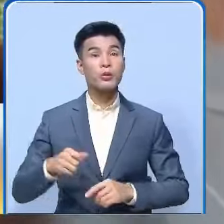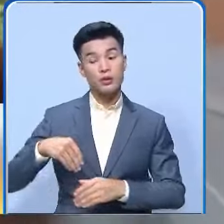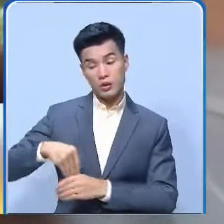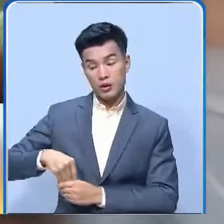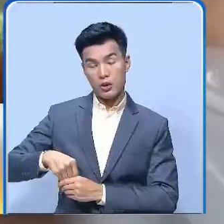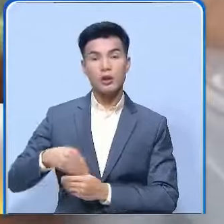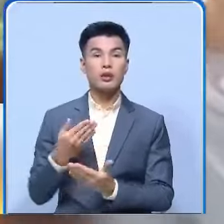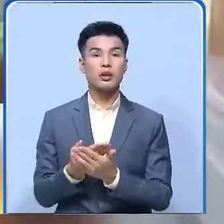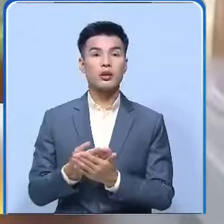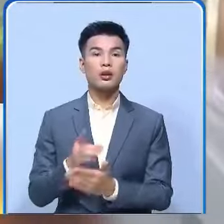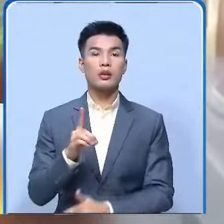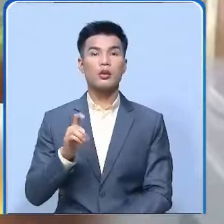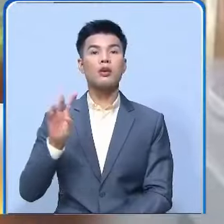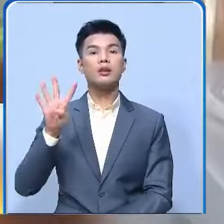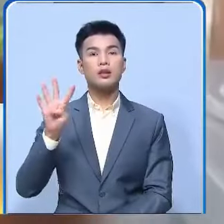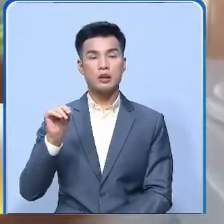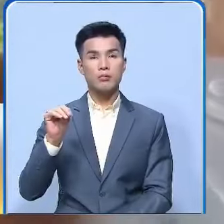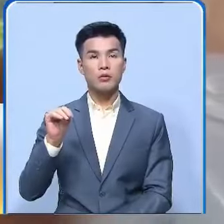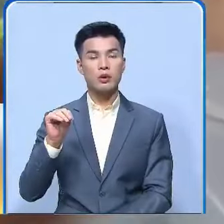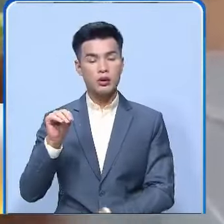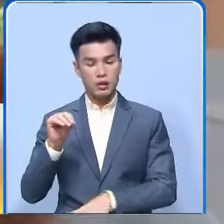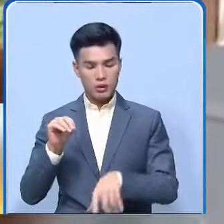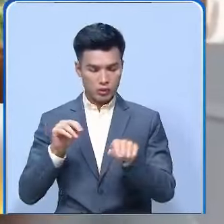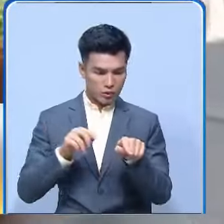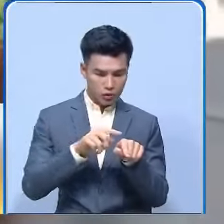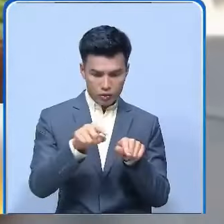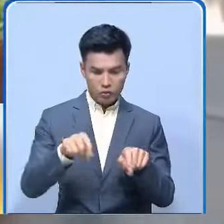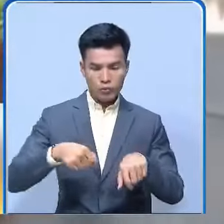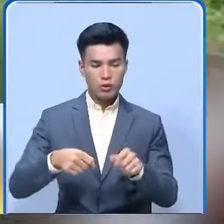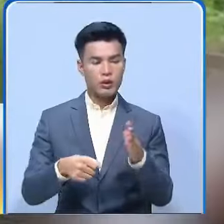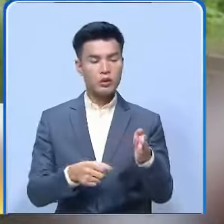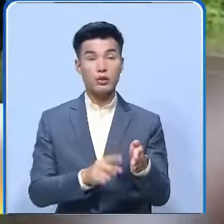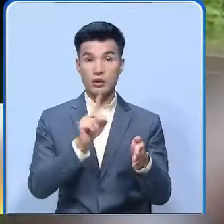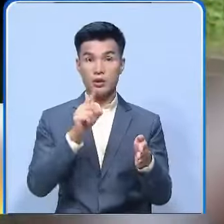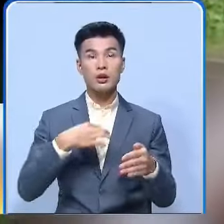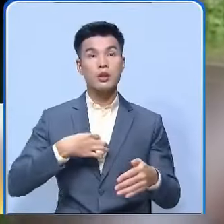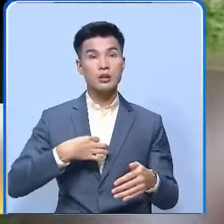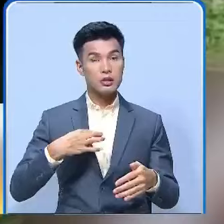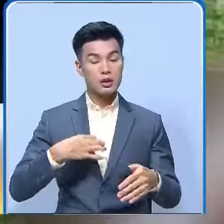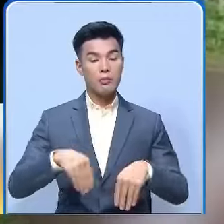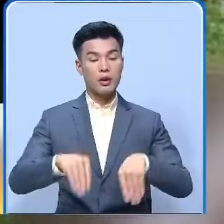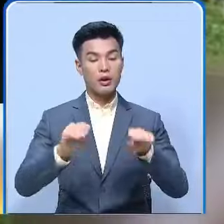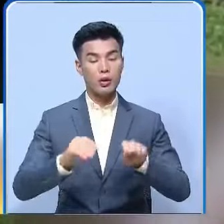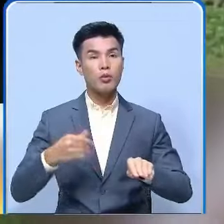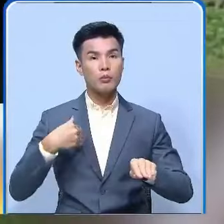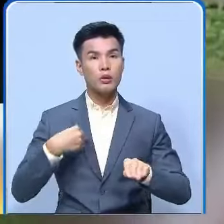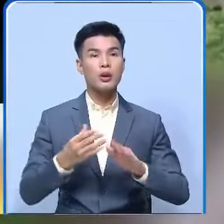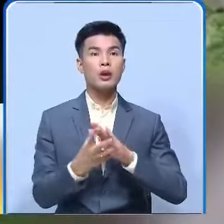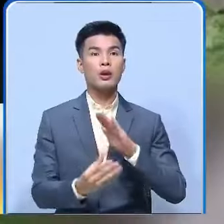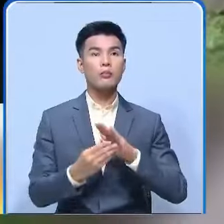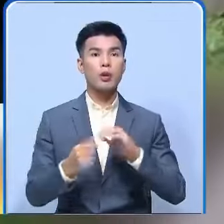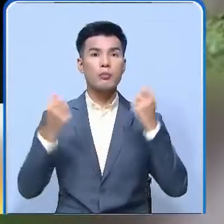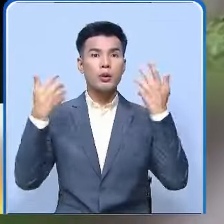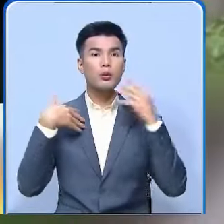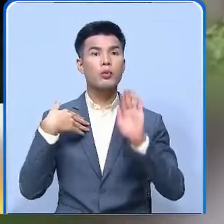บเงินสด140บาทและรอบๆที่เกิดเหตุพบรถจักรยาน1คันเสื้อผ้าที่นอนแล้วก็เอกสารสำเนาบัตรประชาชนของผู้ต